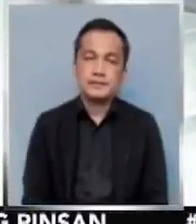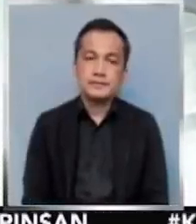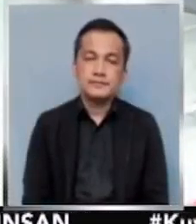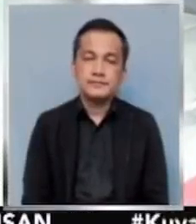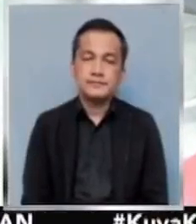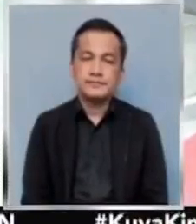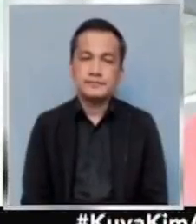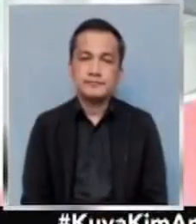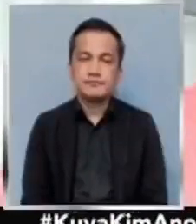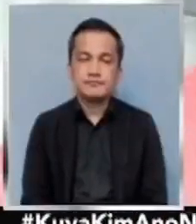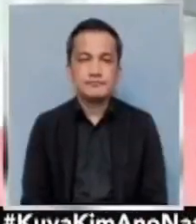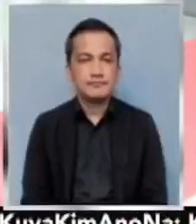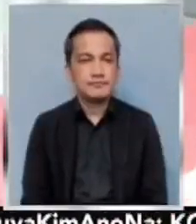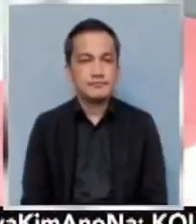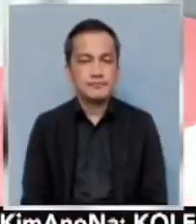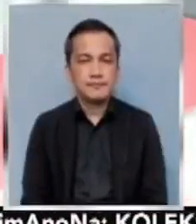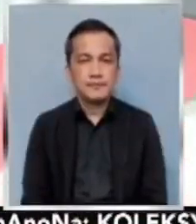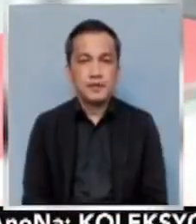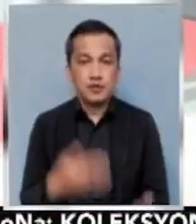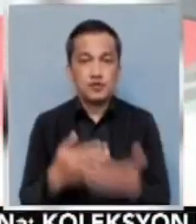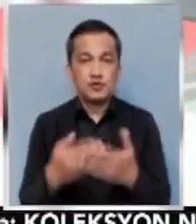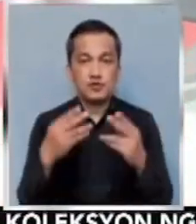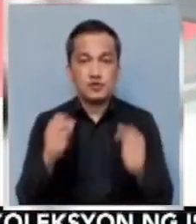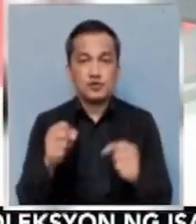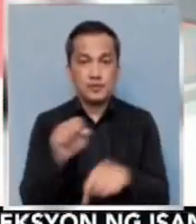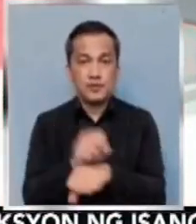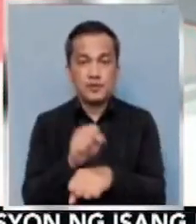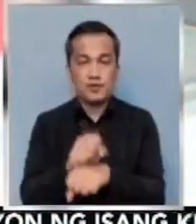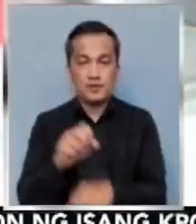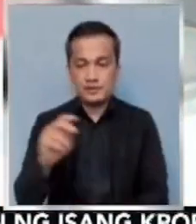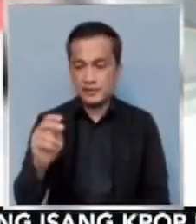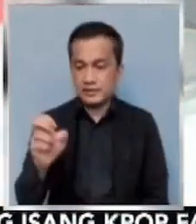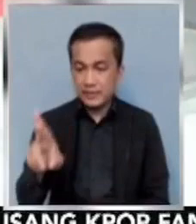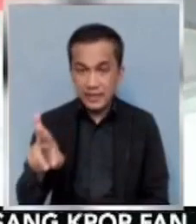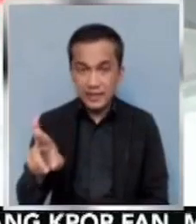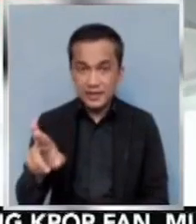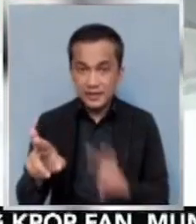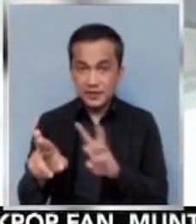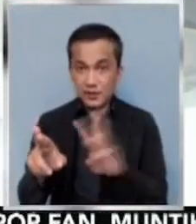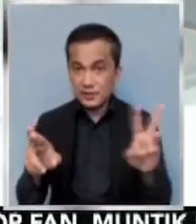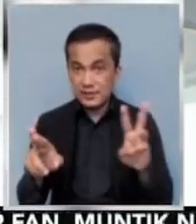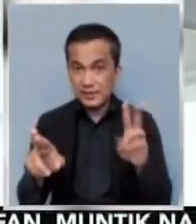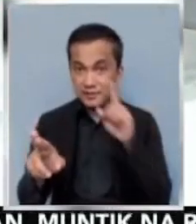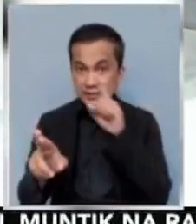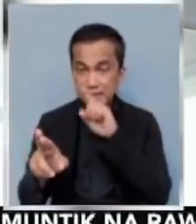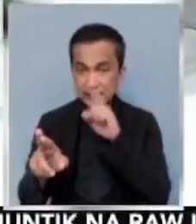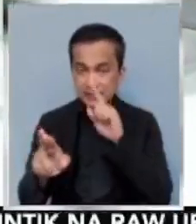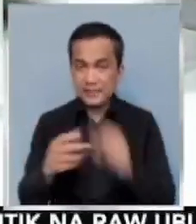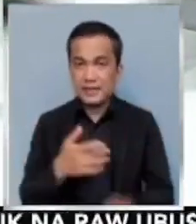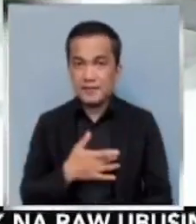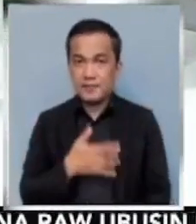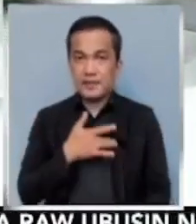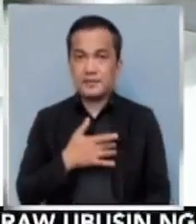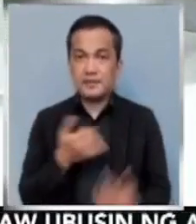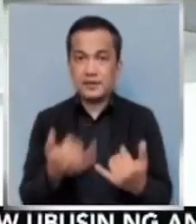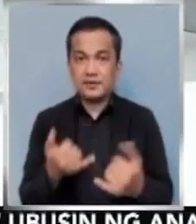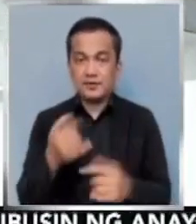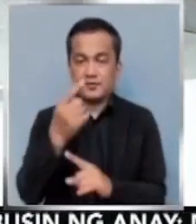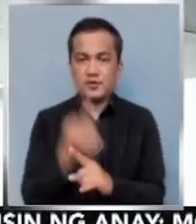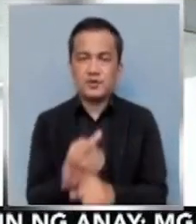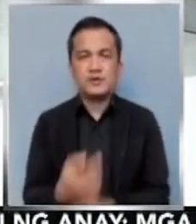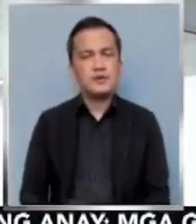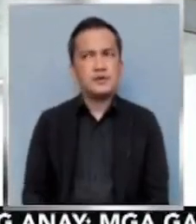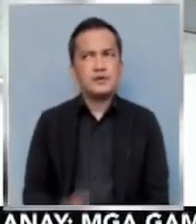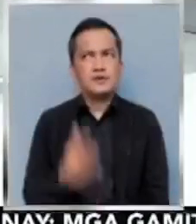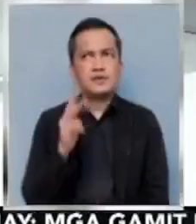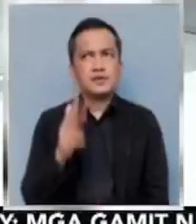Good news naman po sa mga manggagawa sa Metro Manila at Western Visayas. Mararamdaman na ngayong buwan ang 30 hanggang